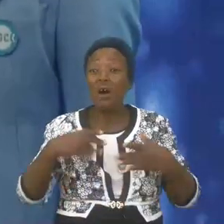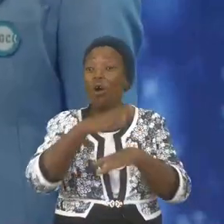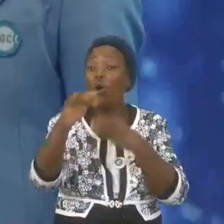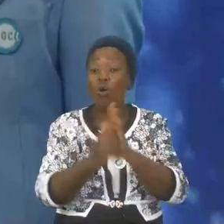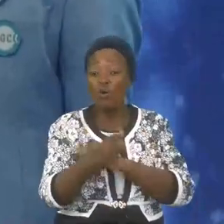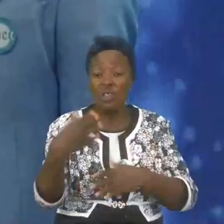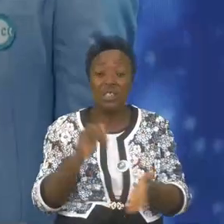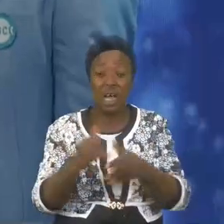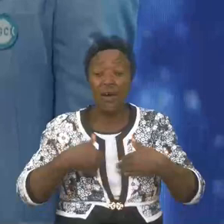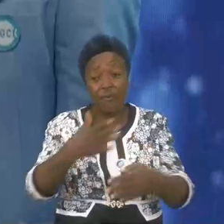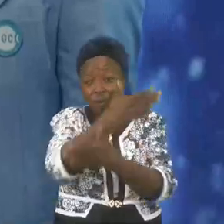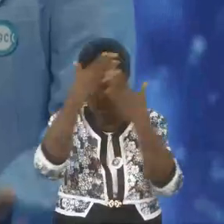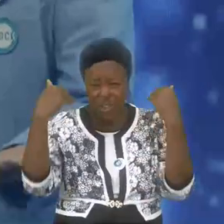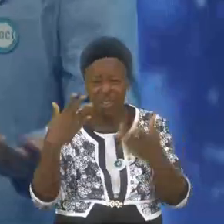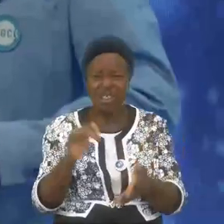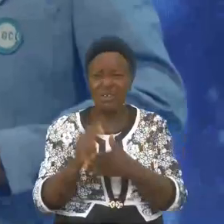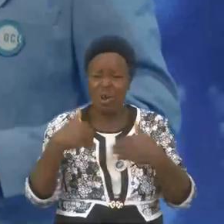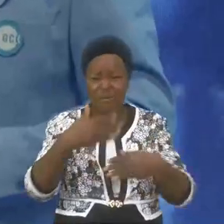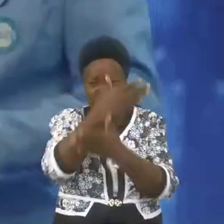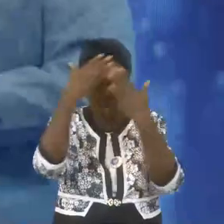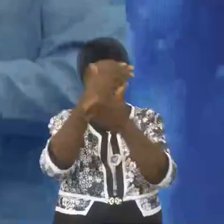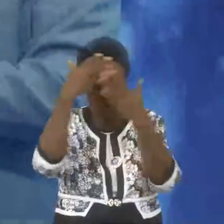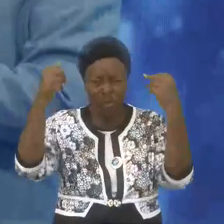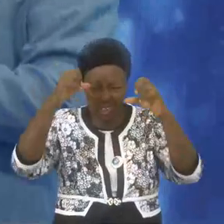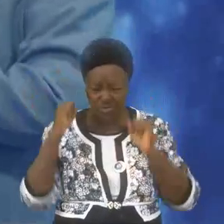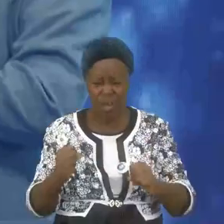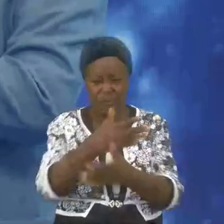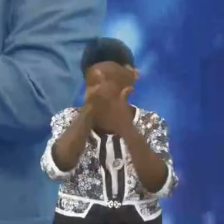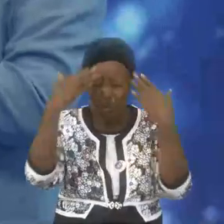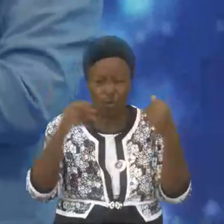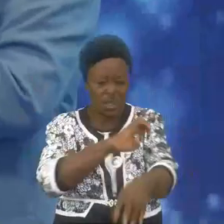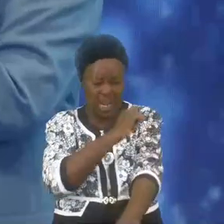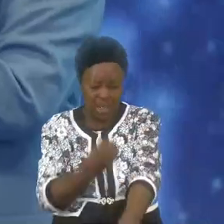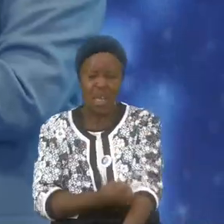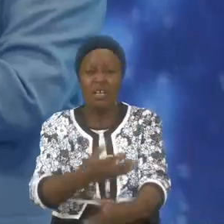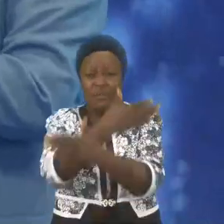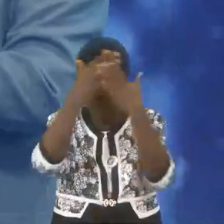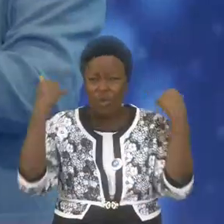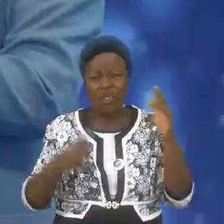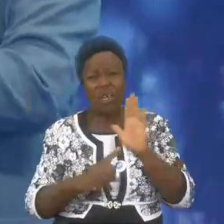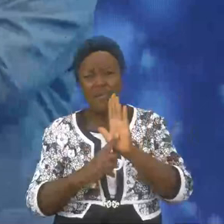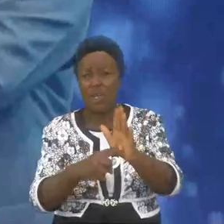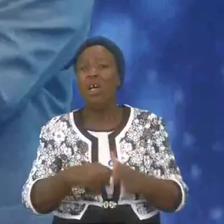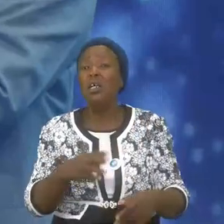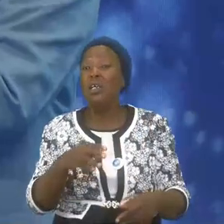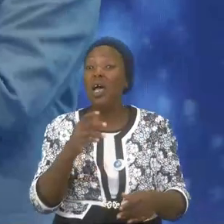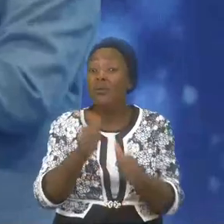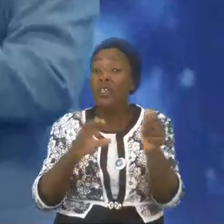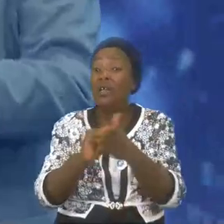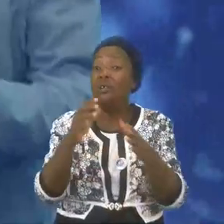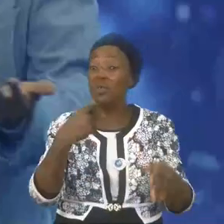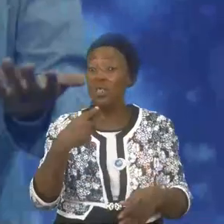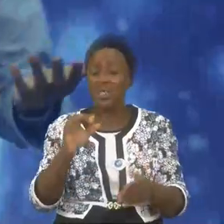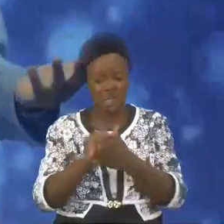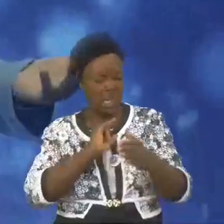choses qui sont oubliées, la force oubliée, ta puissance, ton pouvoir oublié, ta révélation oubliée, tout.